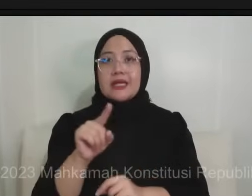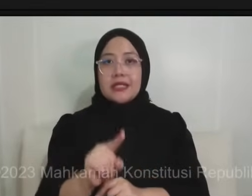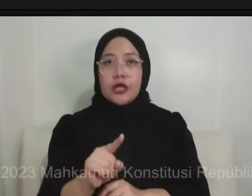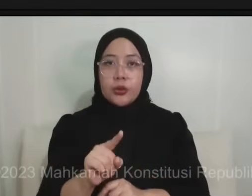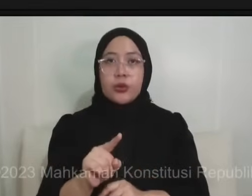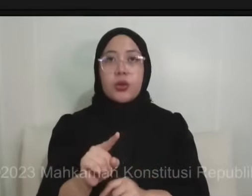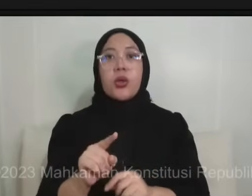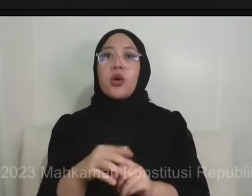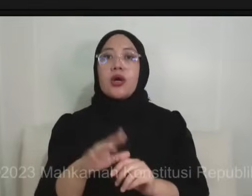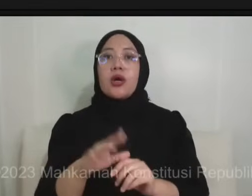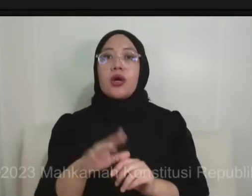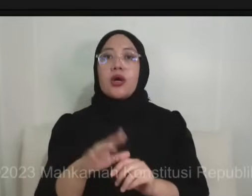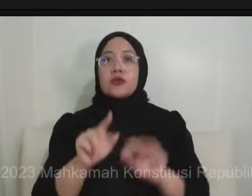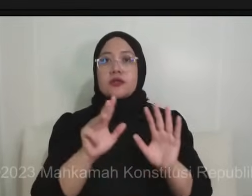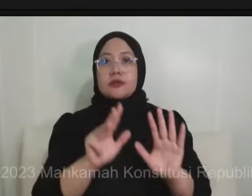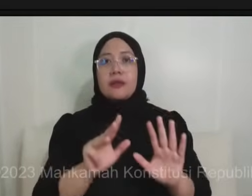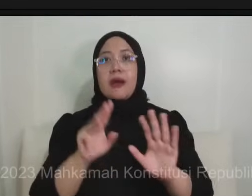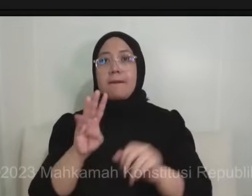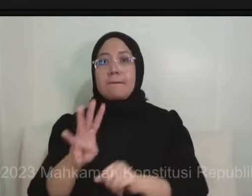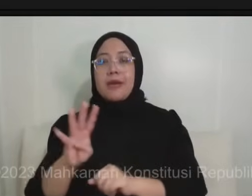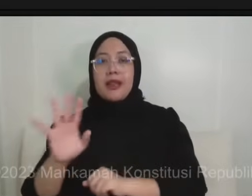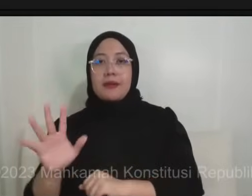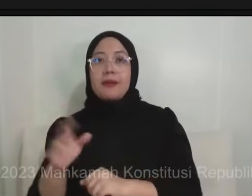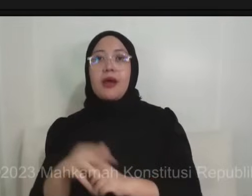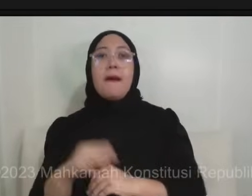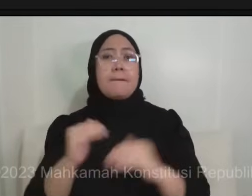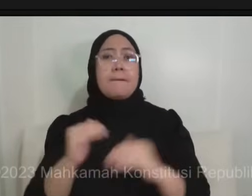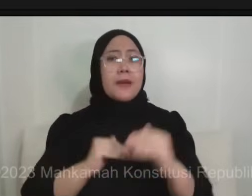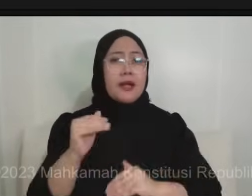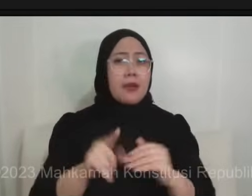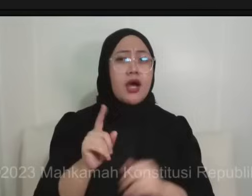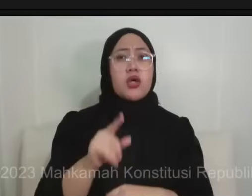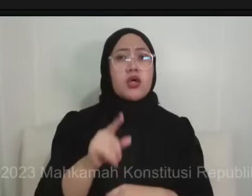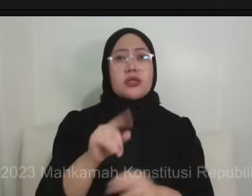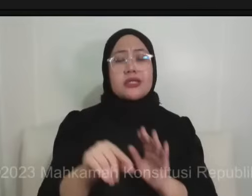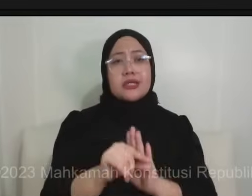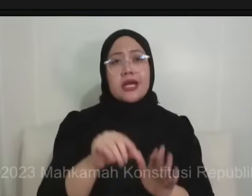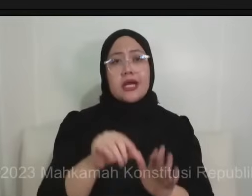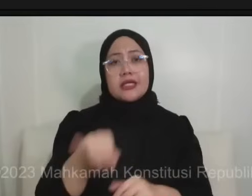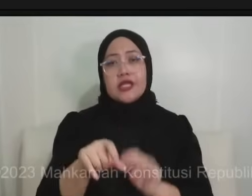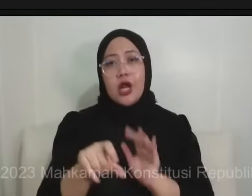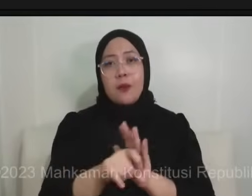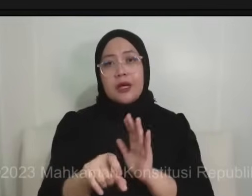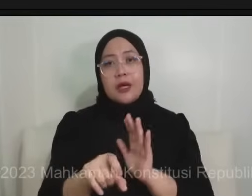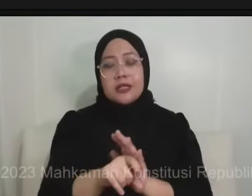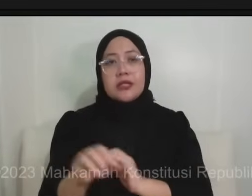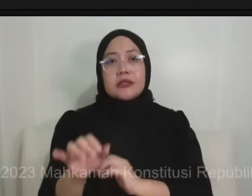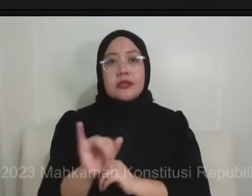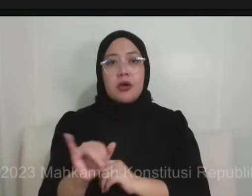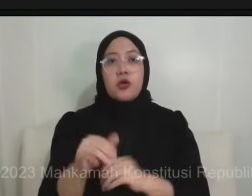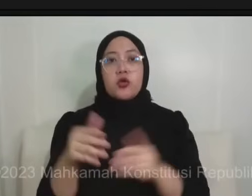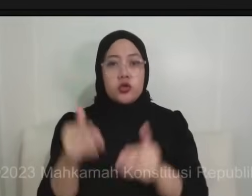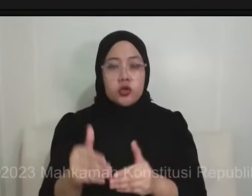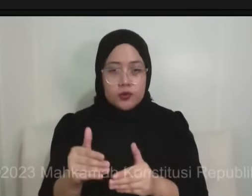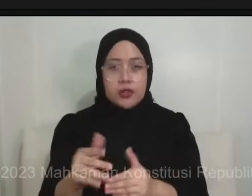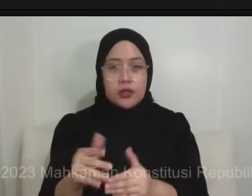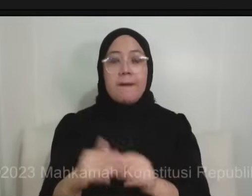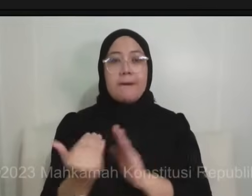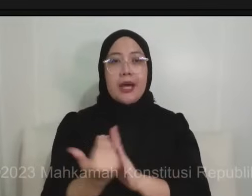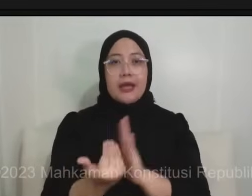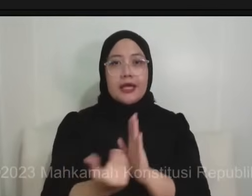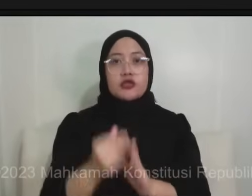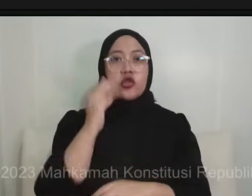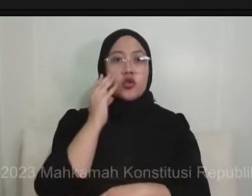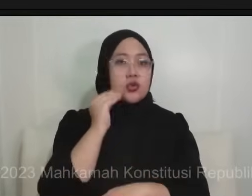1945 menimbang bahwa salah satu syarat menjadi calon presiden dan wakil presiden khususnya berupa batasan usia umumnya